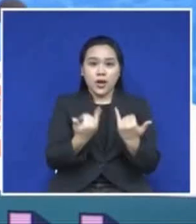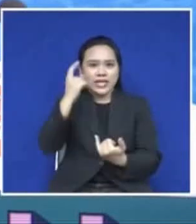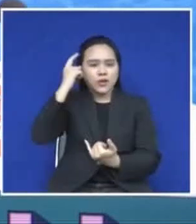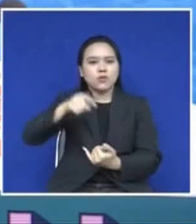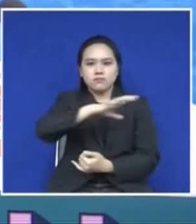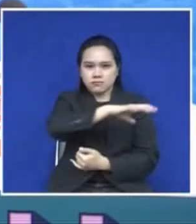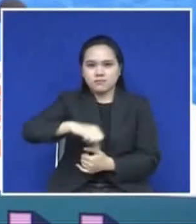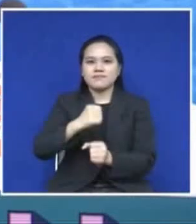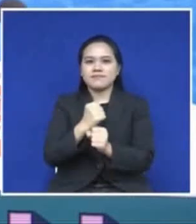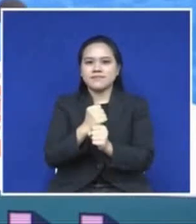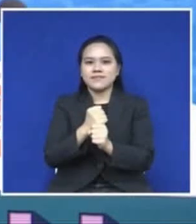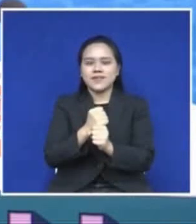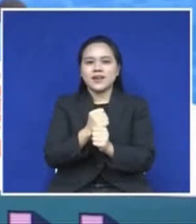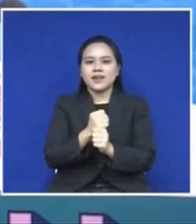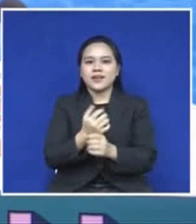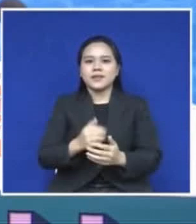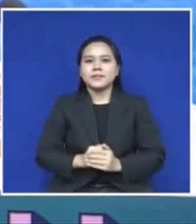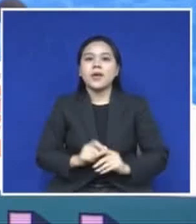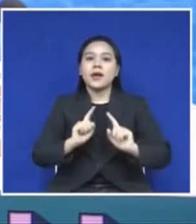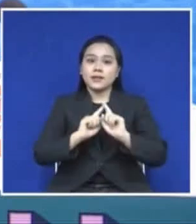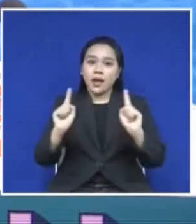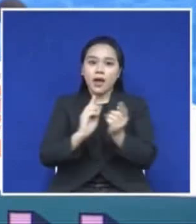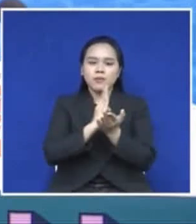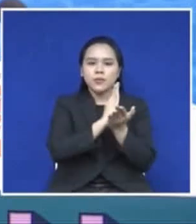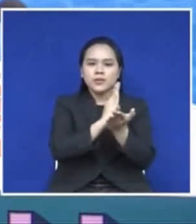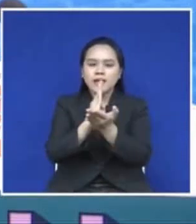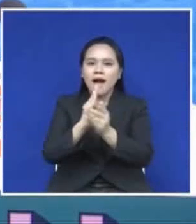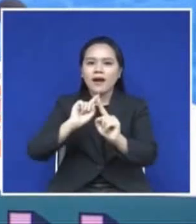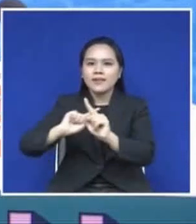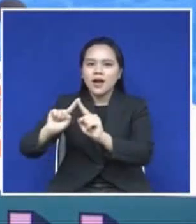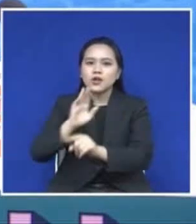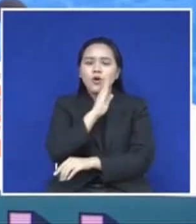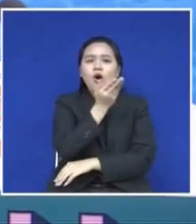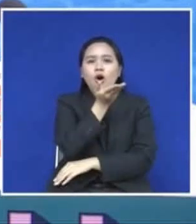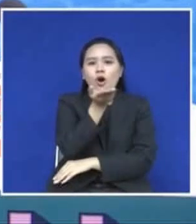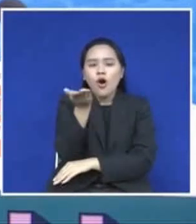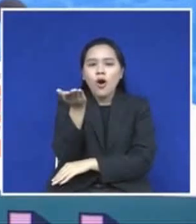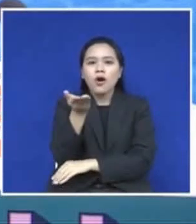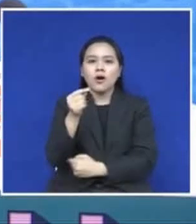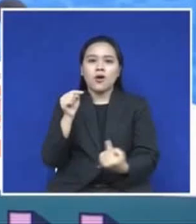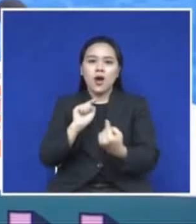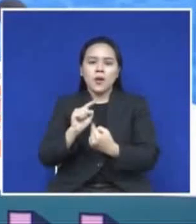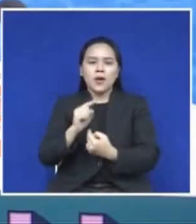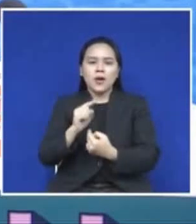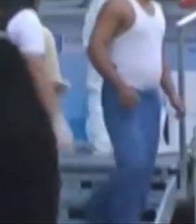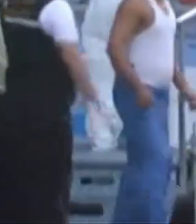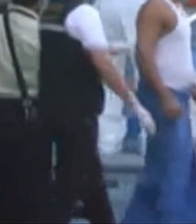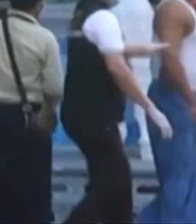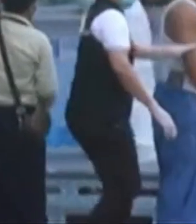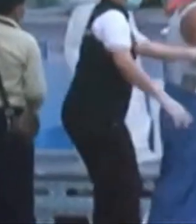คนแบ่งเป็นชาวเวียนมาอย่างเดียวนะครับ 240000 3617คนที่เหลือเป็นชาวลาวหมื่น